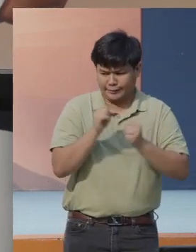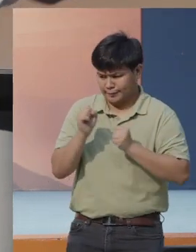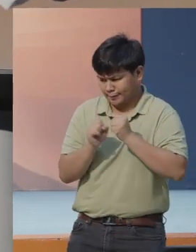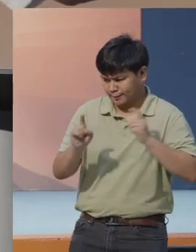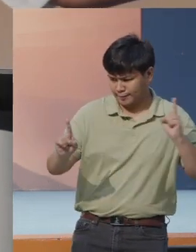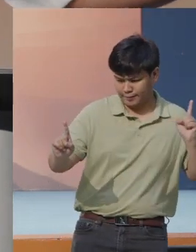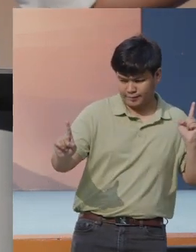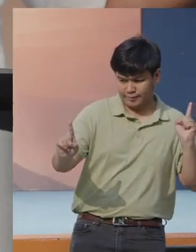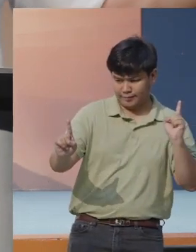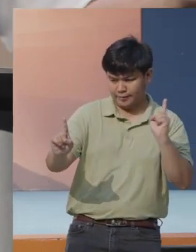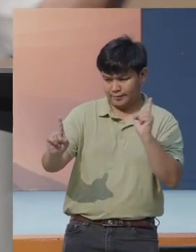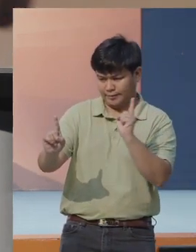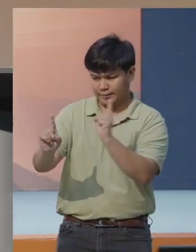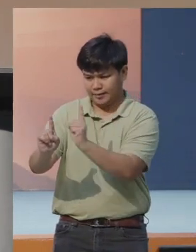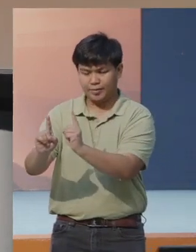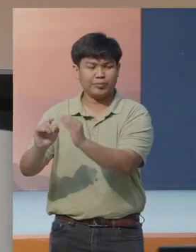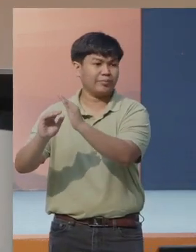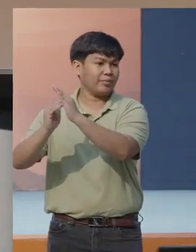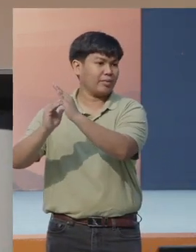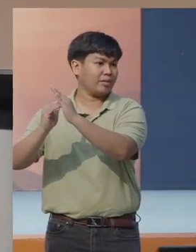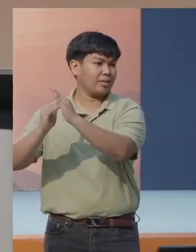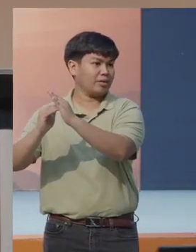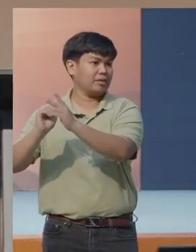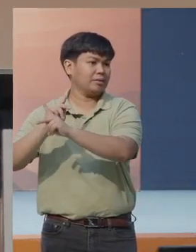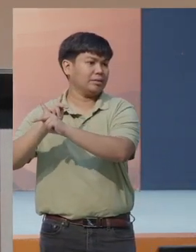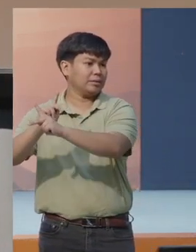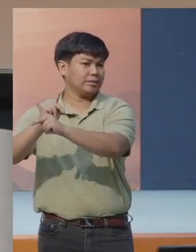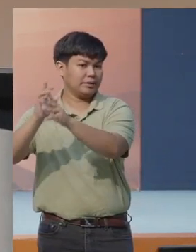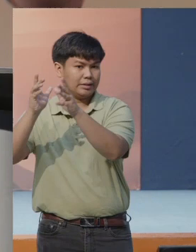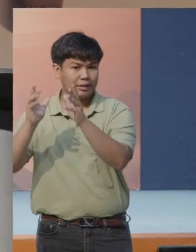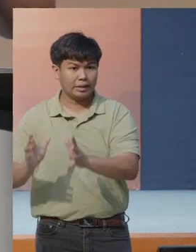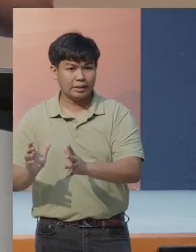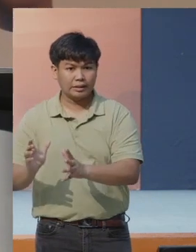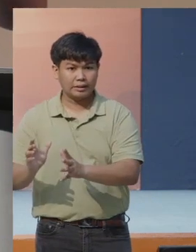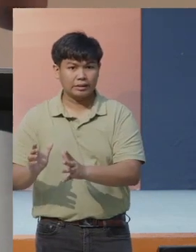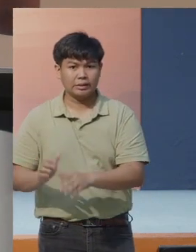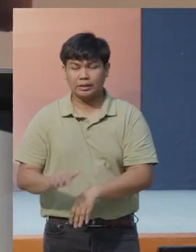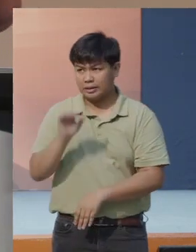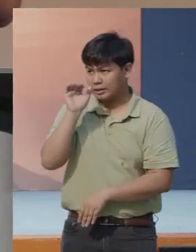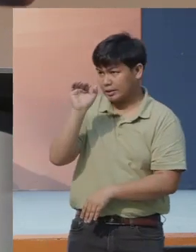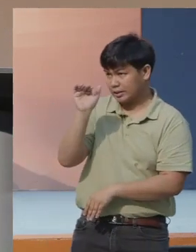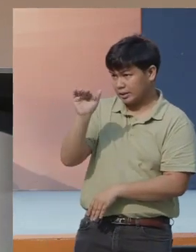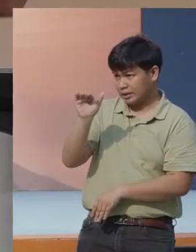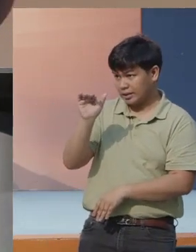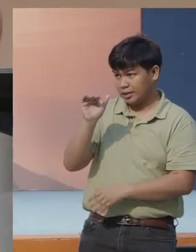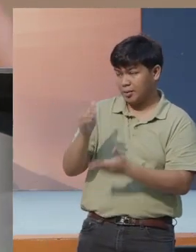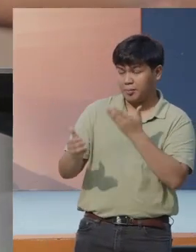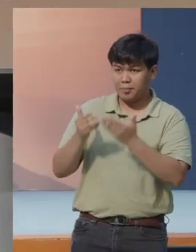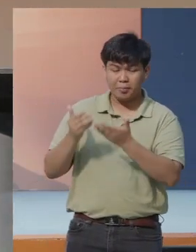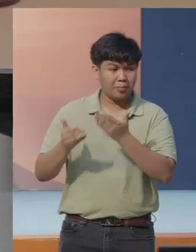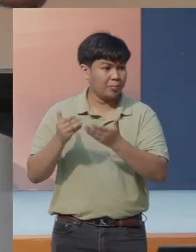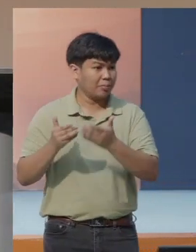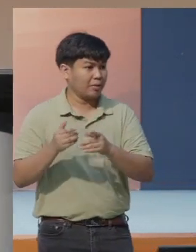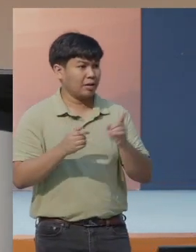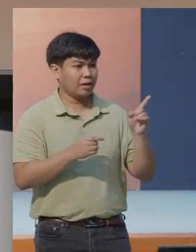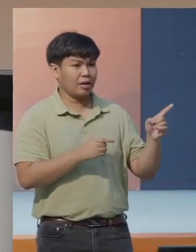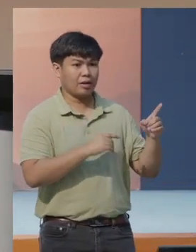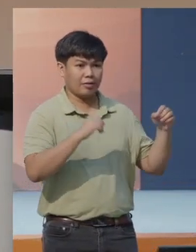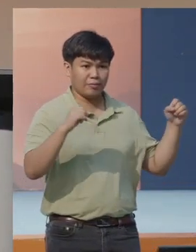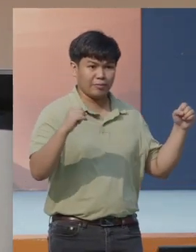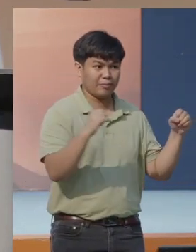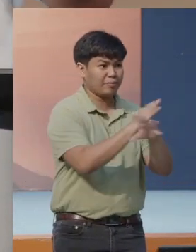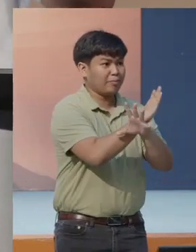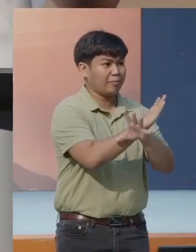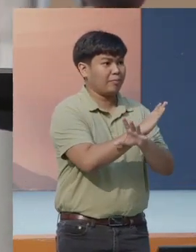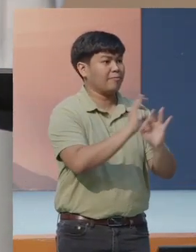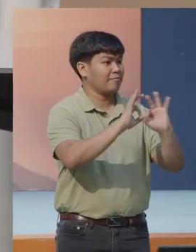na hometown niya papunta sa city of refuge. Talagang nag-aatubili kasi baka mamaya at any point mahabol siya